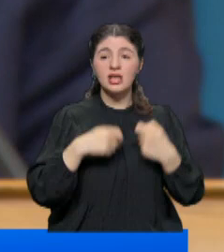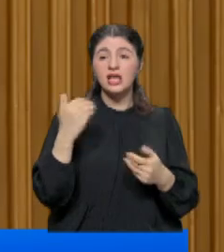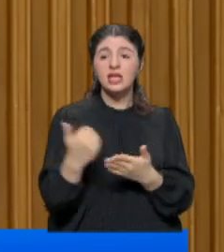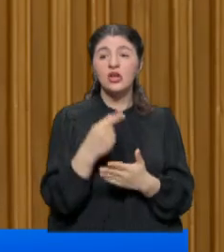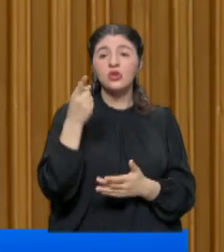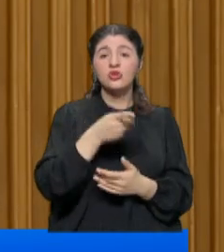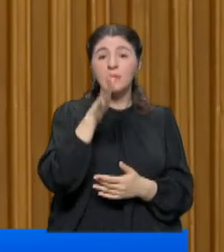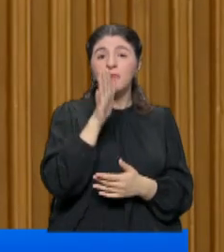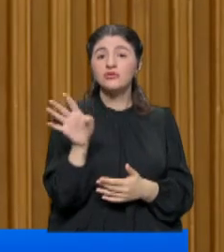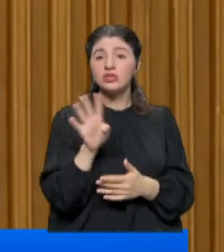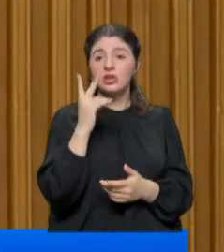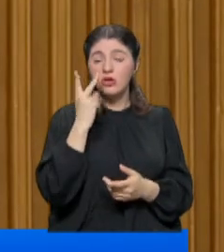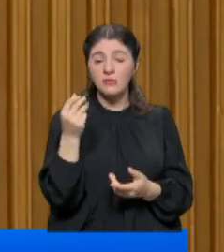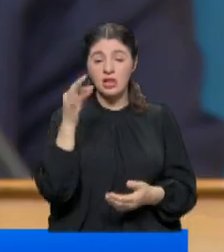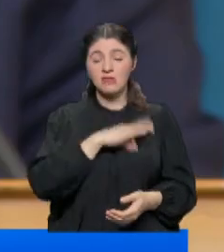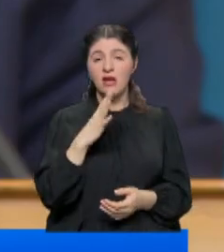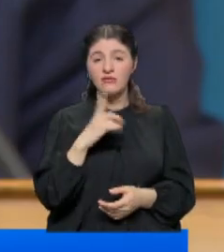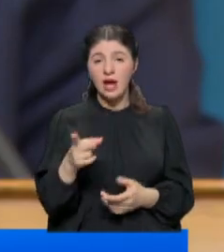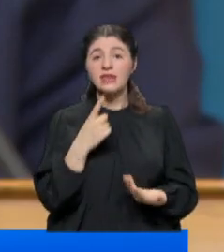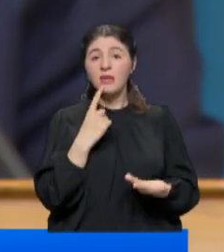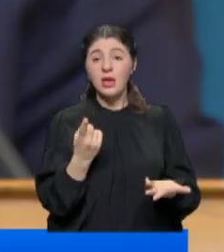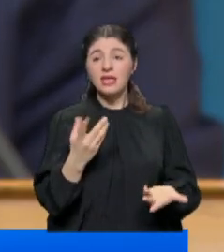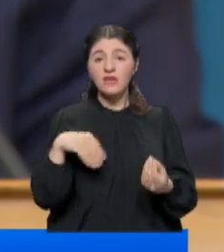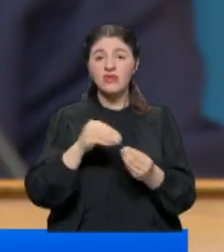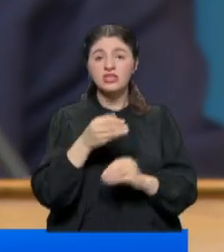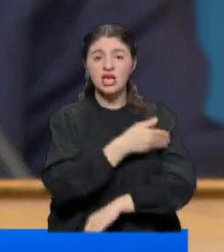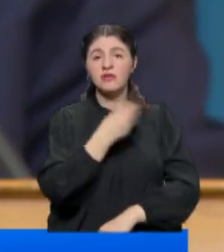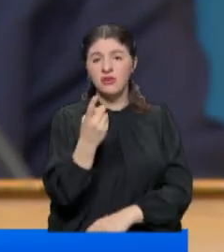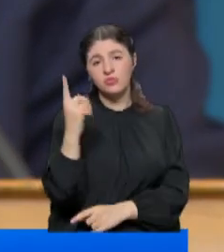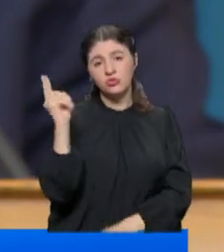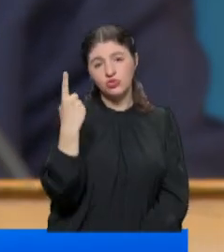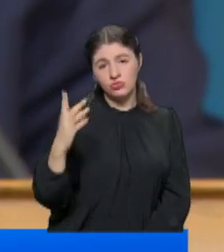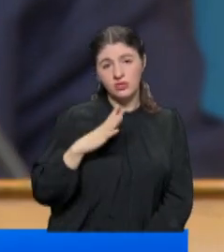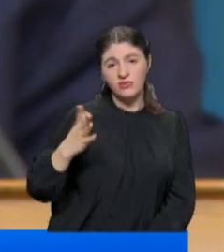%540 oranda artmış. Demek ki faizcilere hizmet eden bir hükümetimiz var.